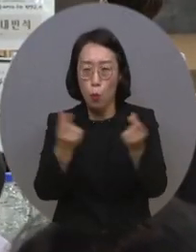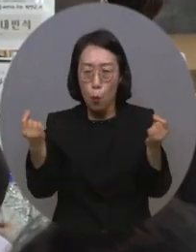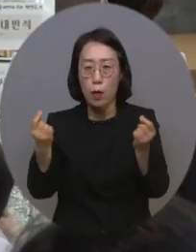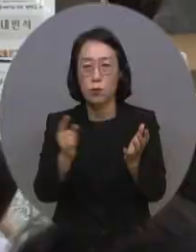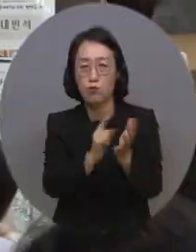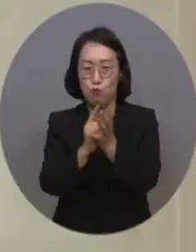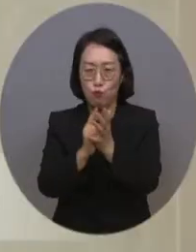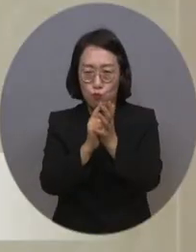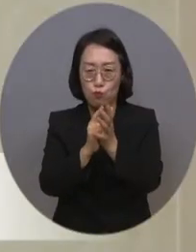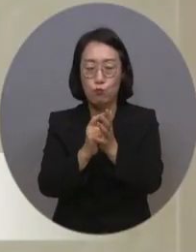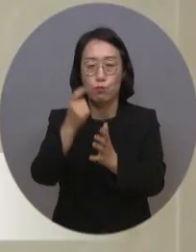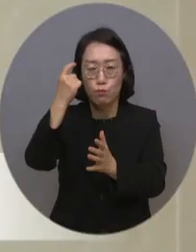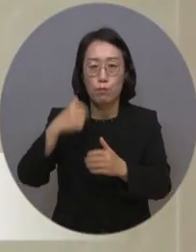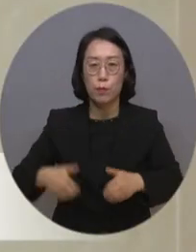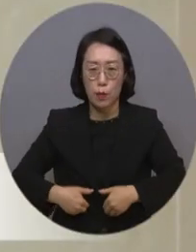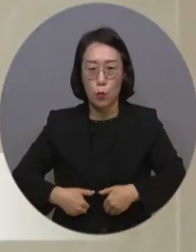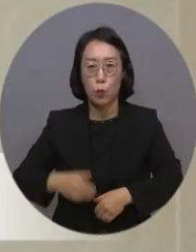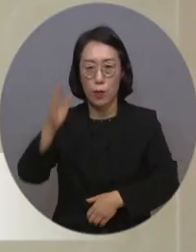말했습니다. 우리가